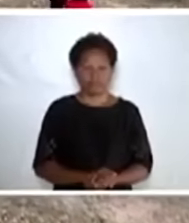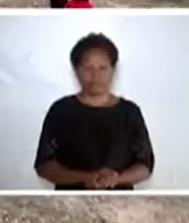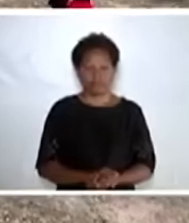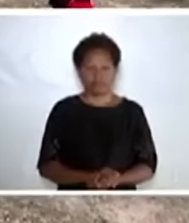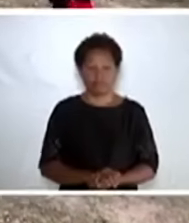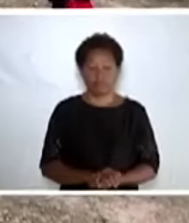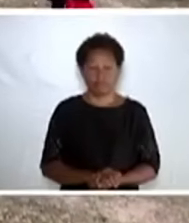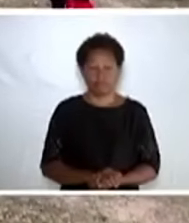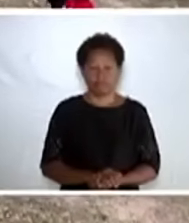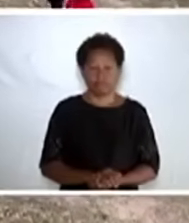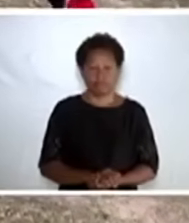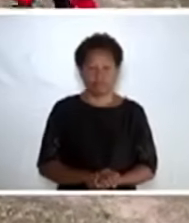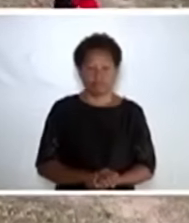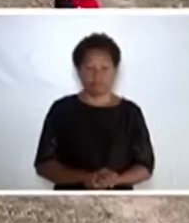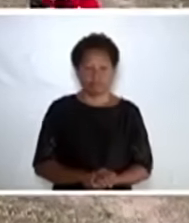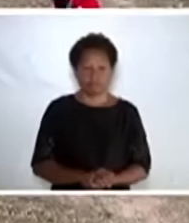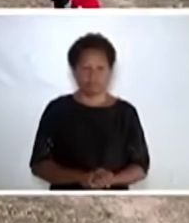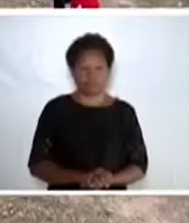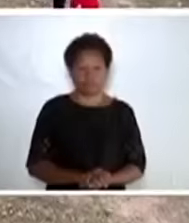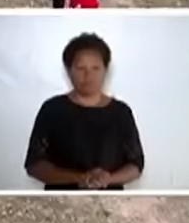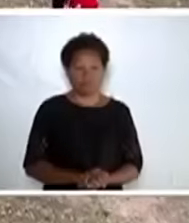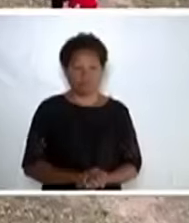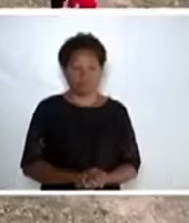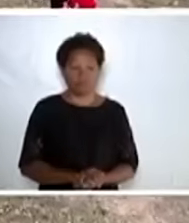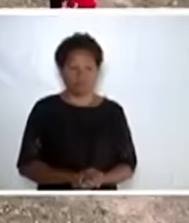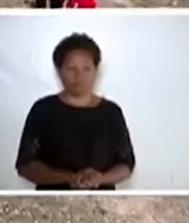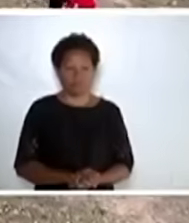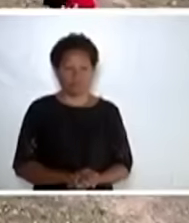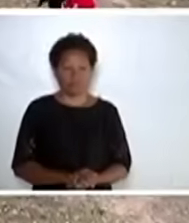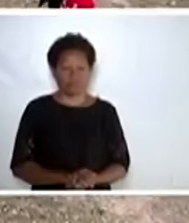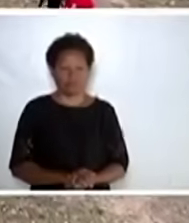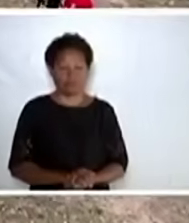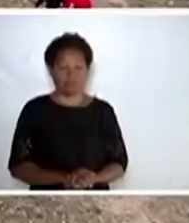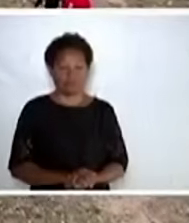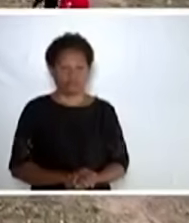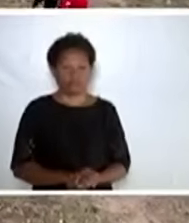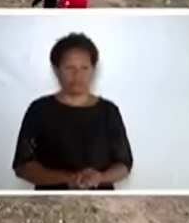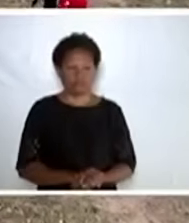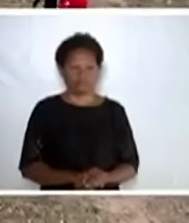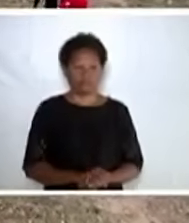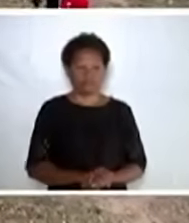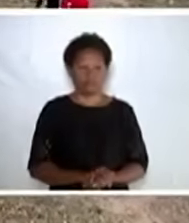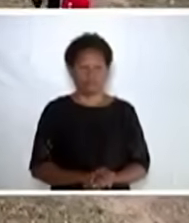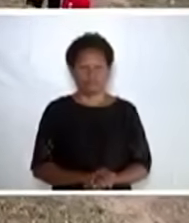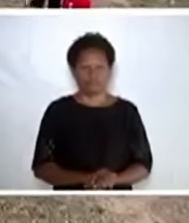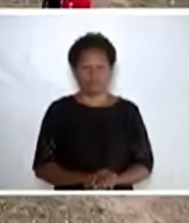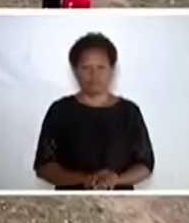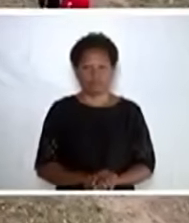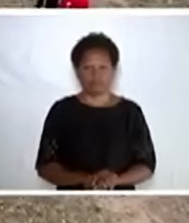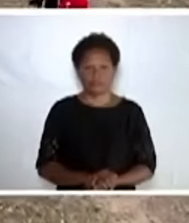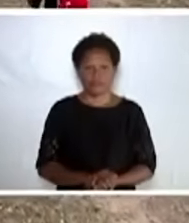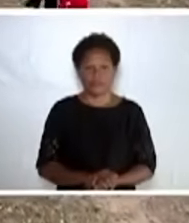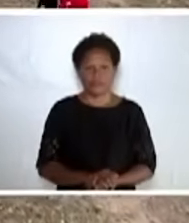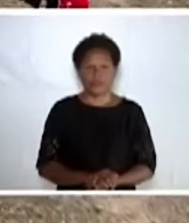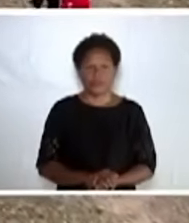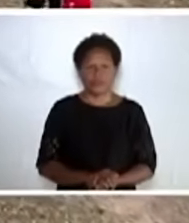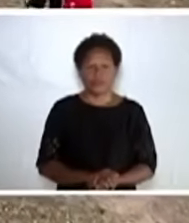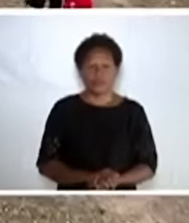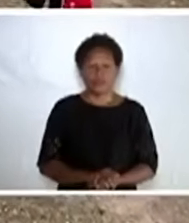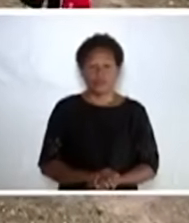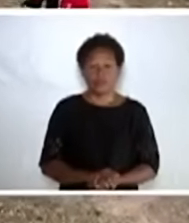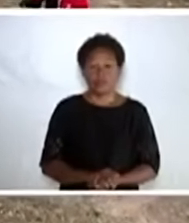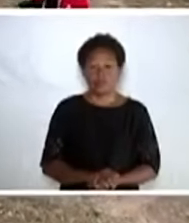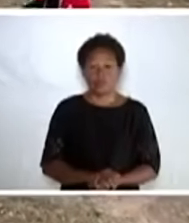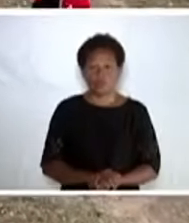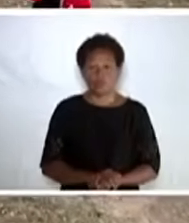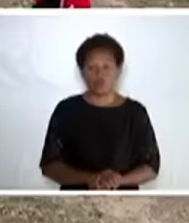इंडिपेंडेंस डे परेड में इसे मिलिट्री ओना और नेशनल प्राइड यानी कि राष्ट्रीय जो गर्व है, शान है, फ़ख्र है और